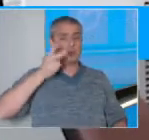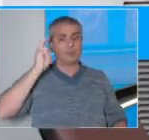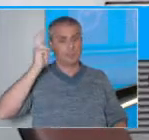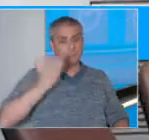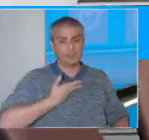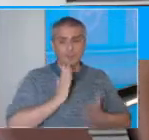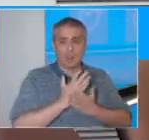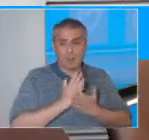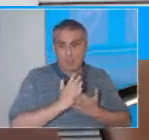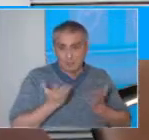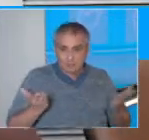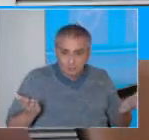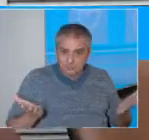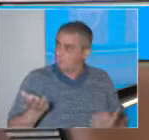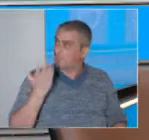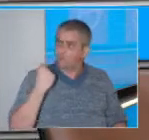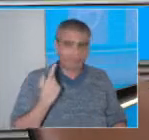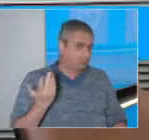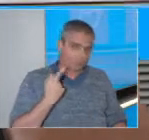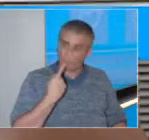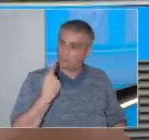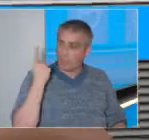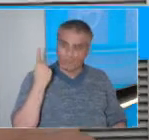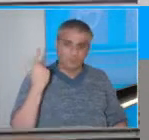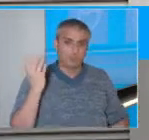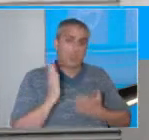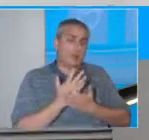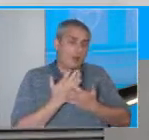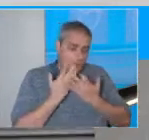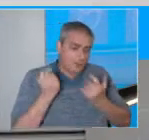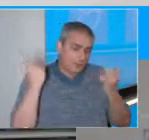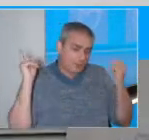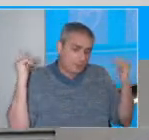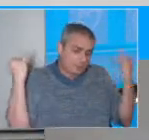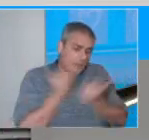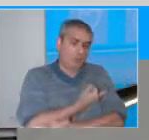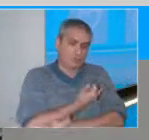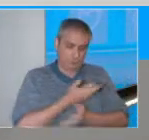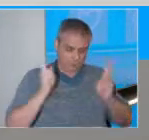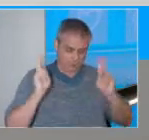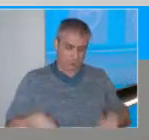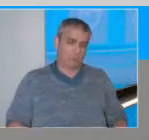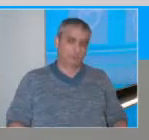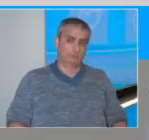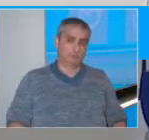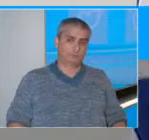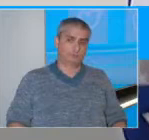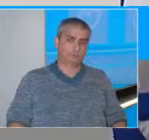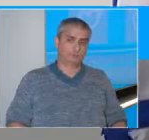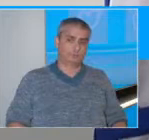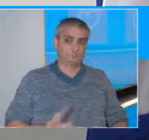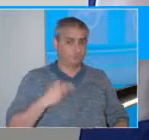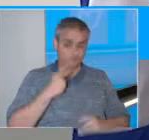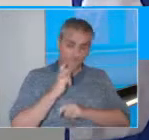החלטה מנהיגותית לפני כשנה, ההחלטה התבררה כשגויה לחלוטין, התברר שכל מה שאמרנו